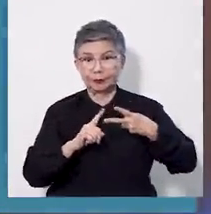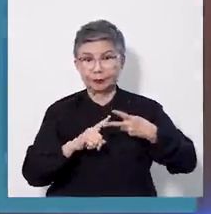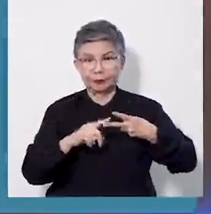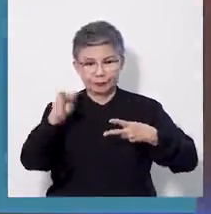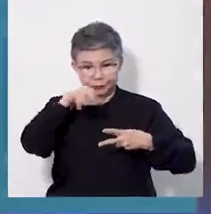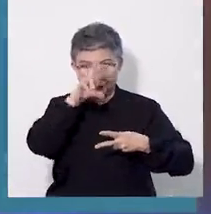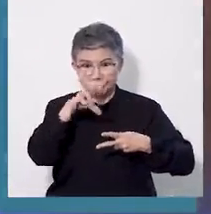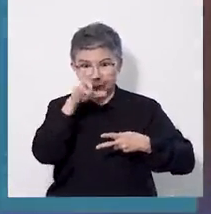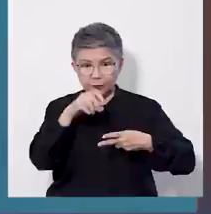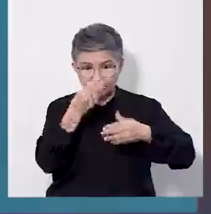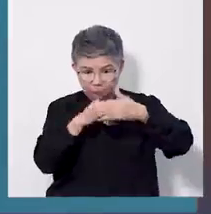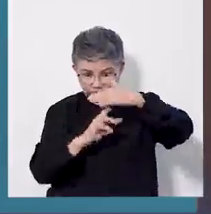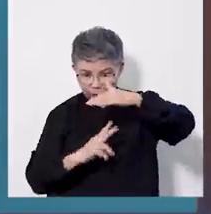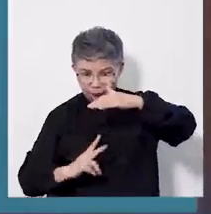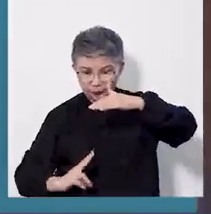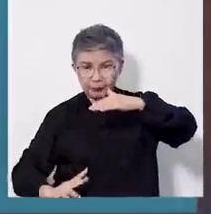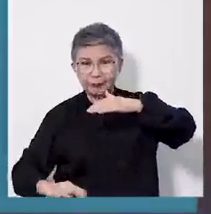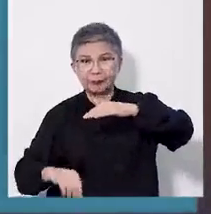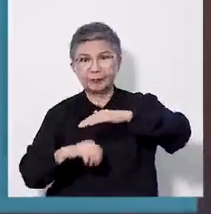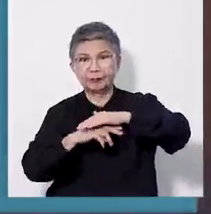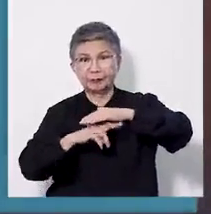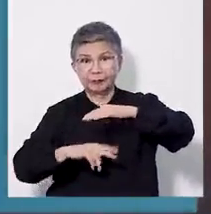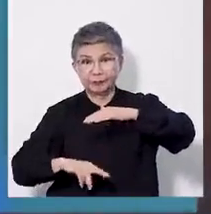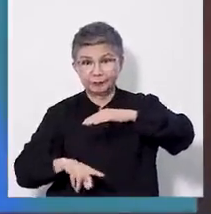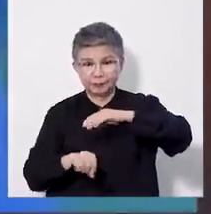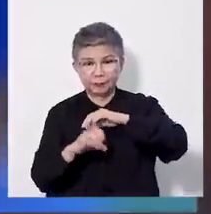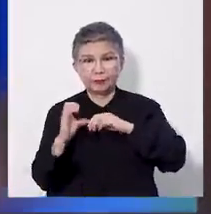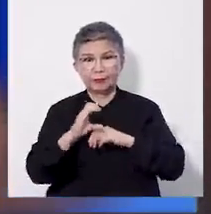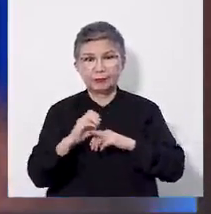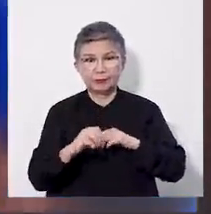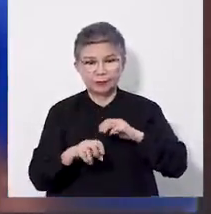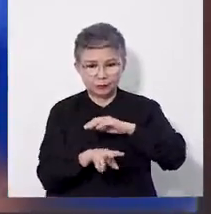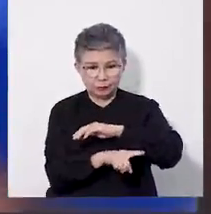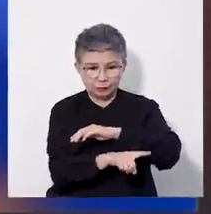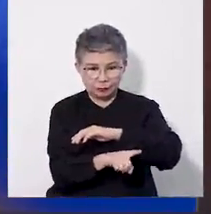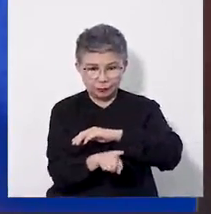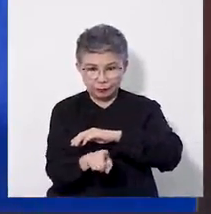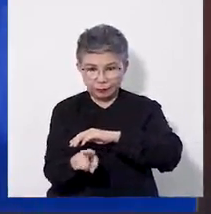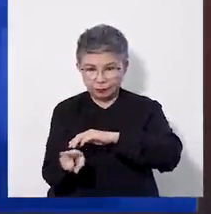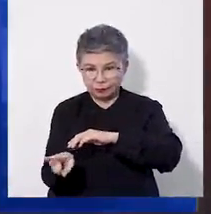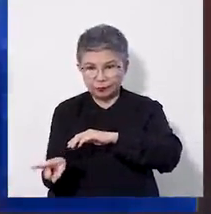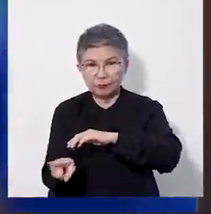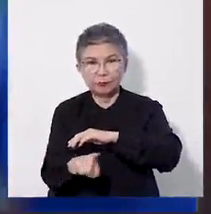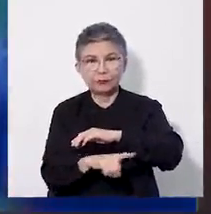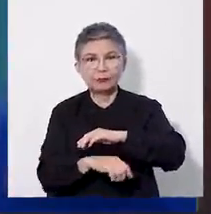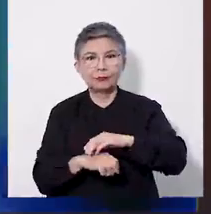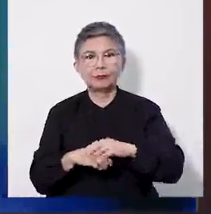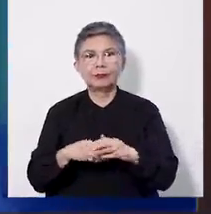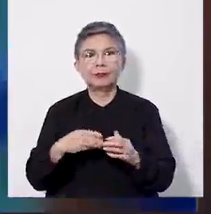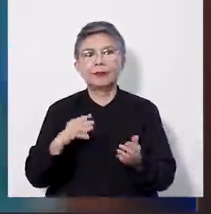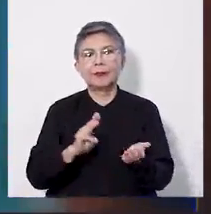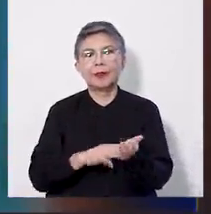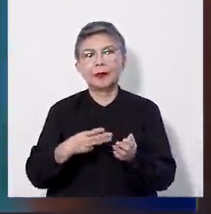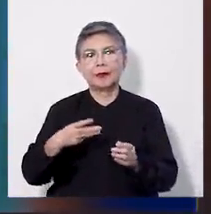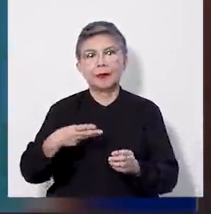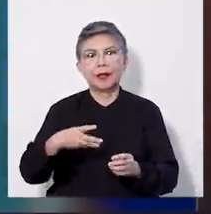pencarian di bawah permukaan air dengan metode scan menggunakan MBS